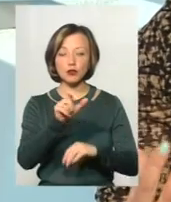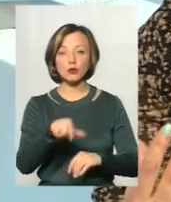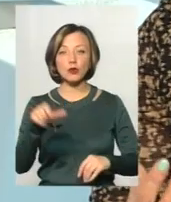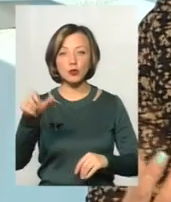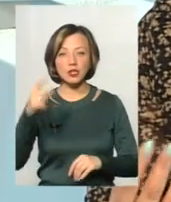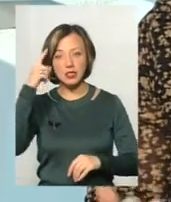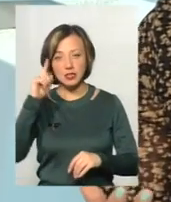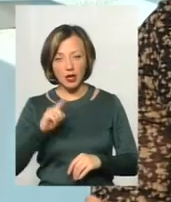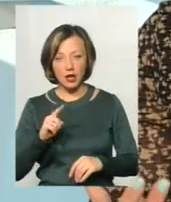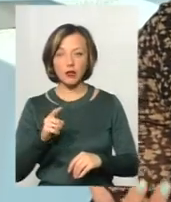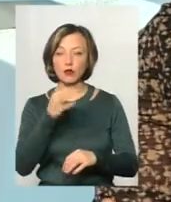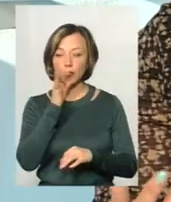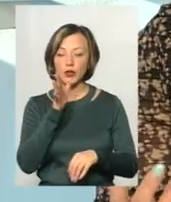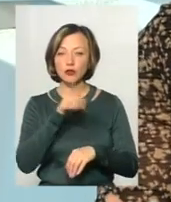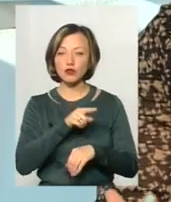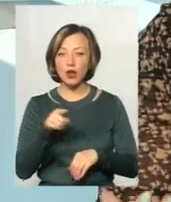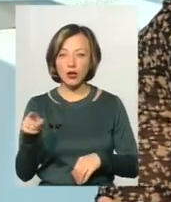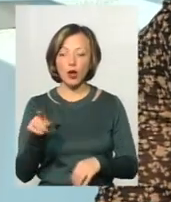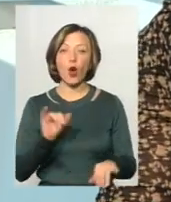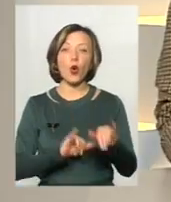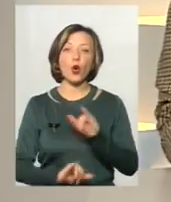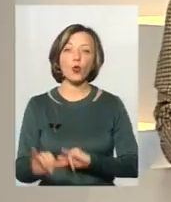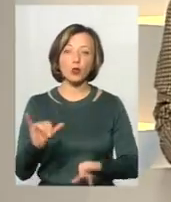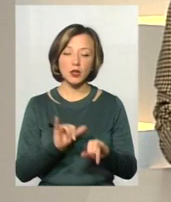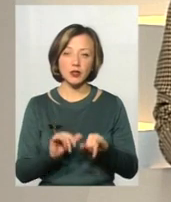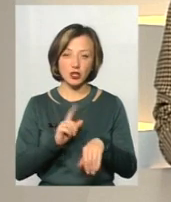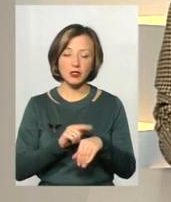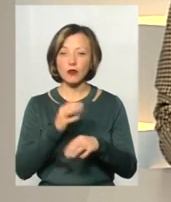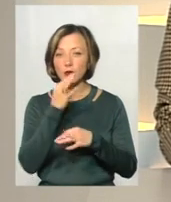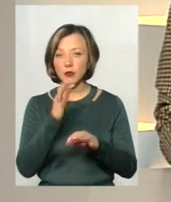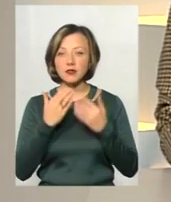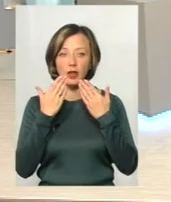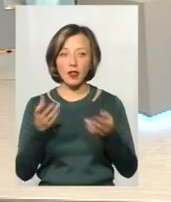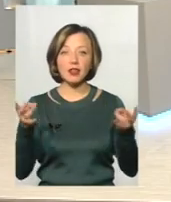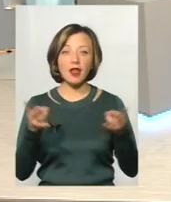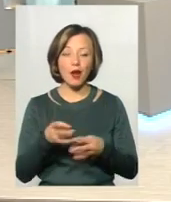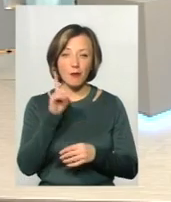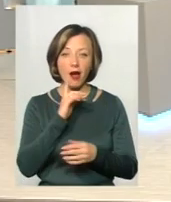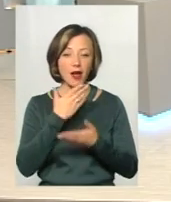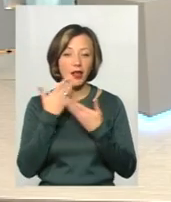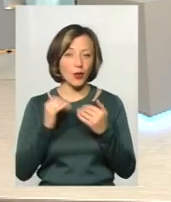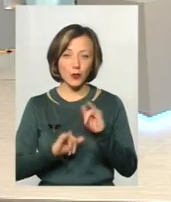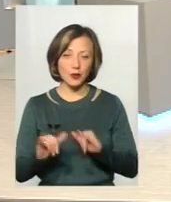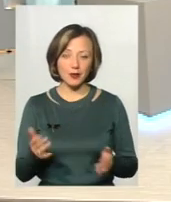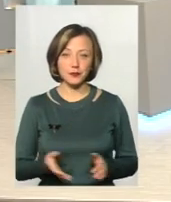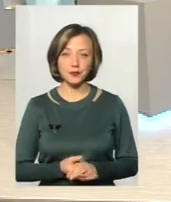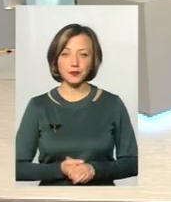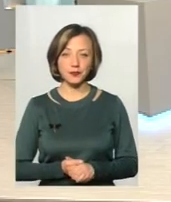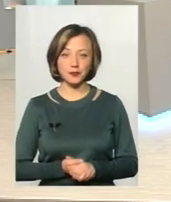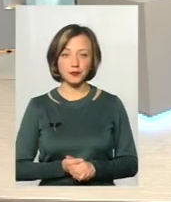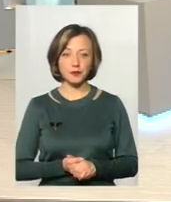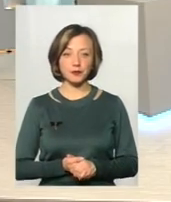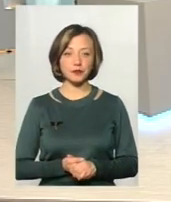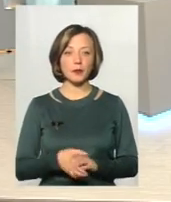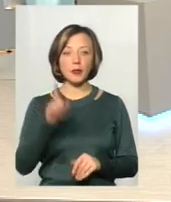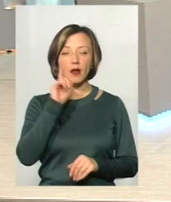щоб люди знали в людей час, куди звертатися. Ну їм треба куди-то обращатися, а поки нікуди. Їм потрібно, а поки